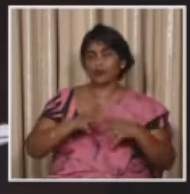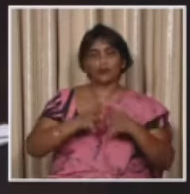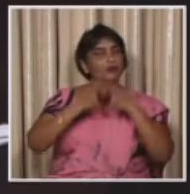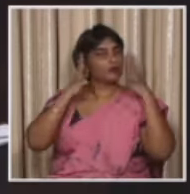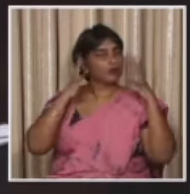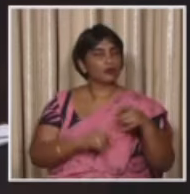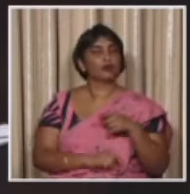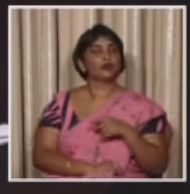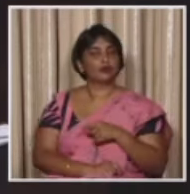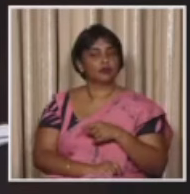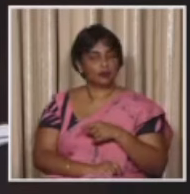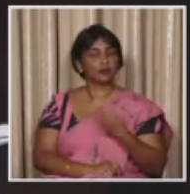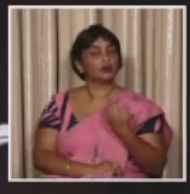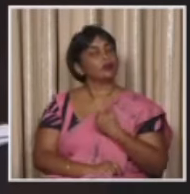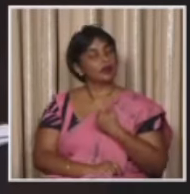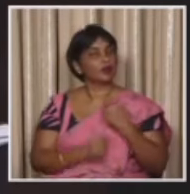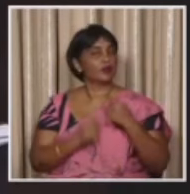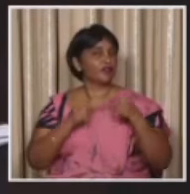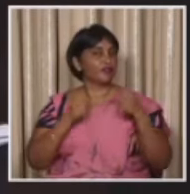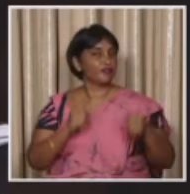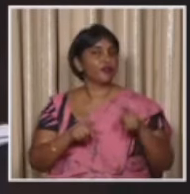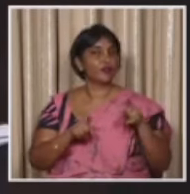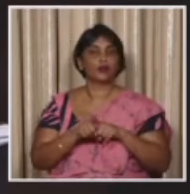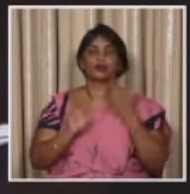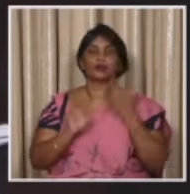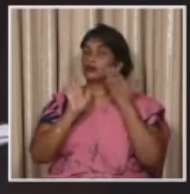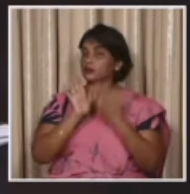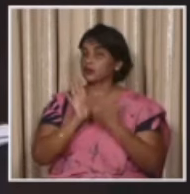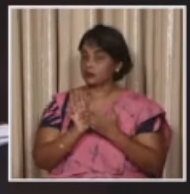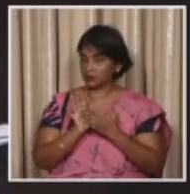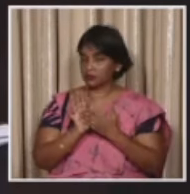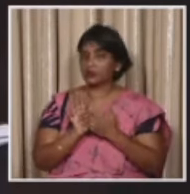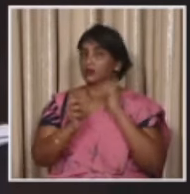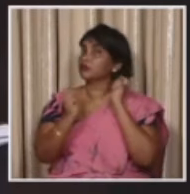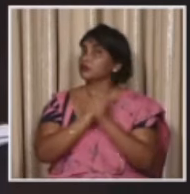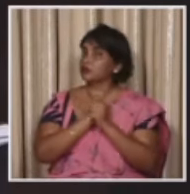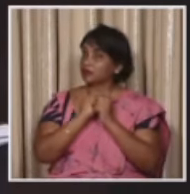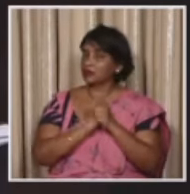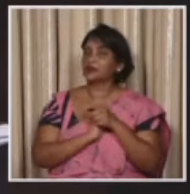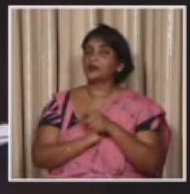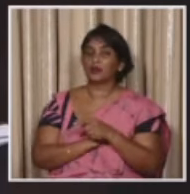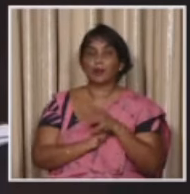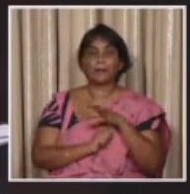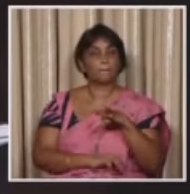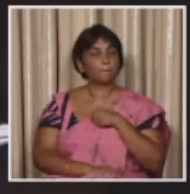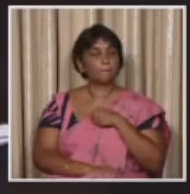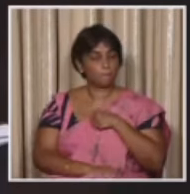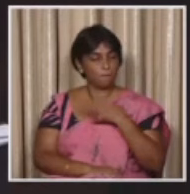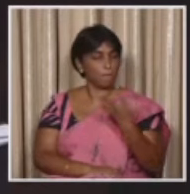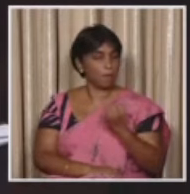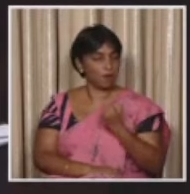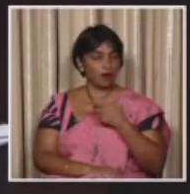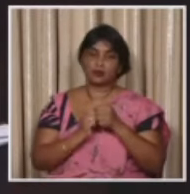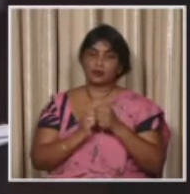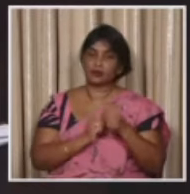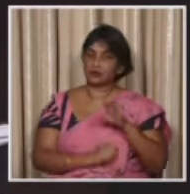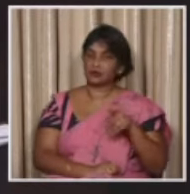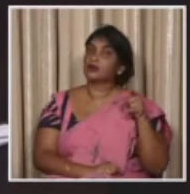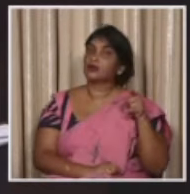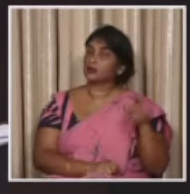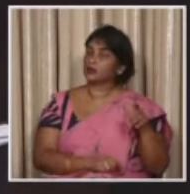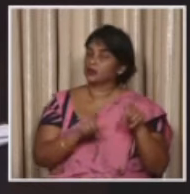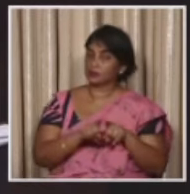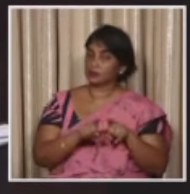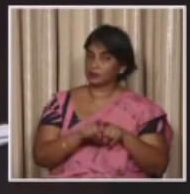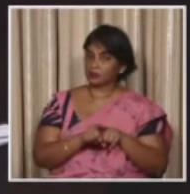පිළිබඳව අපි විපක්ෂයක් හැටියට ඉදිරිපත් කරන සංශෝධන ටික බාරගන්නට ඔබ කටයුතු කරන්න. ඒ